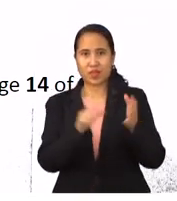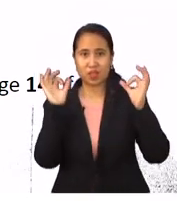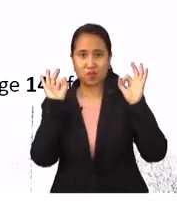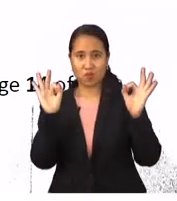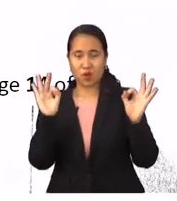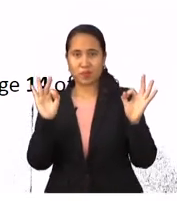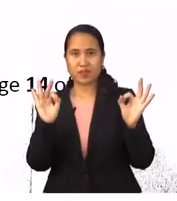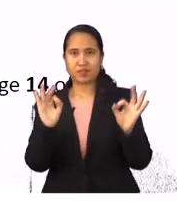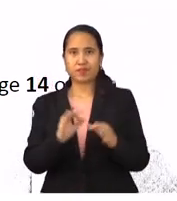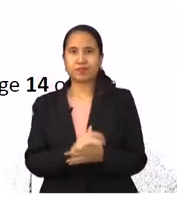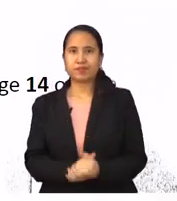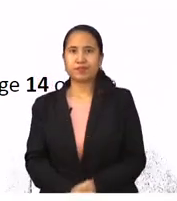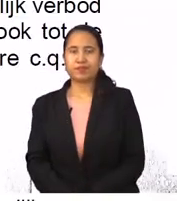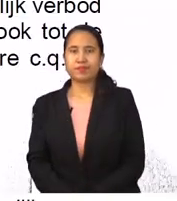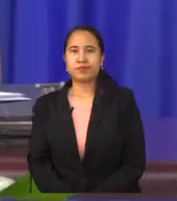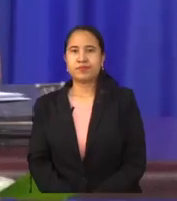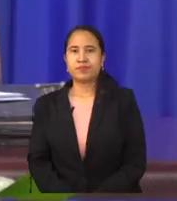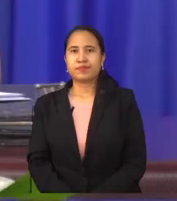zin.